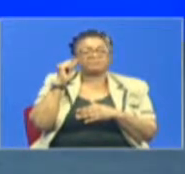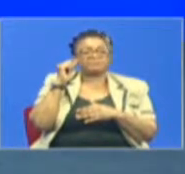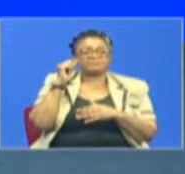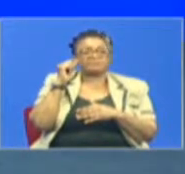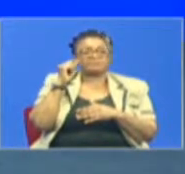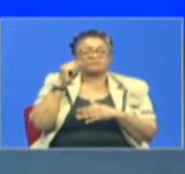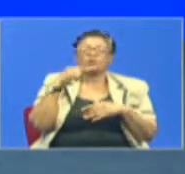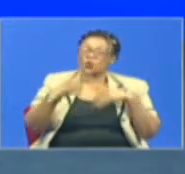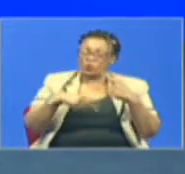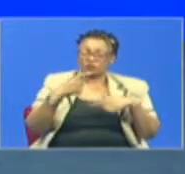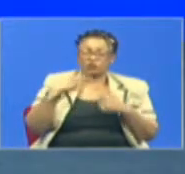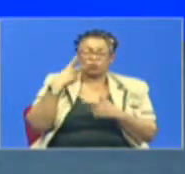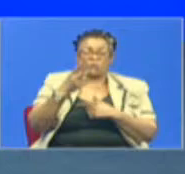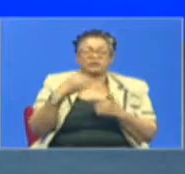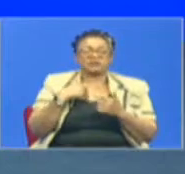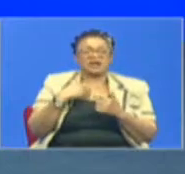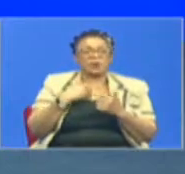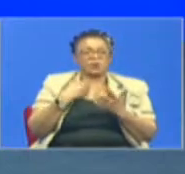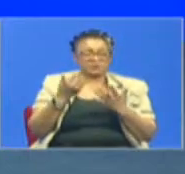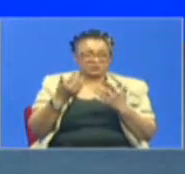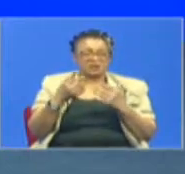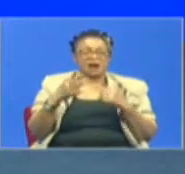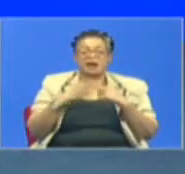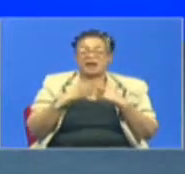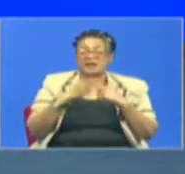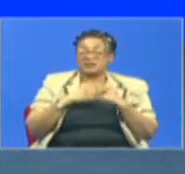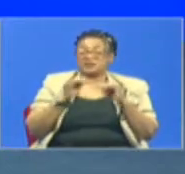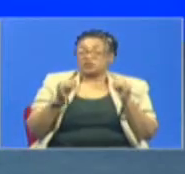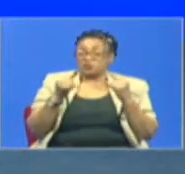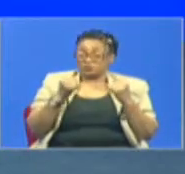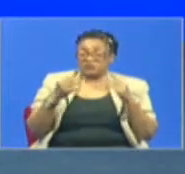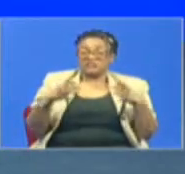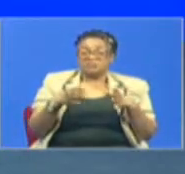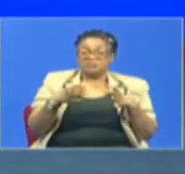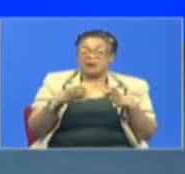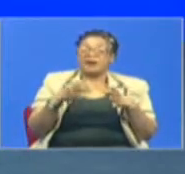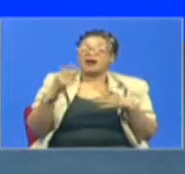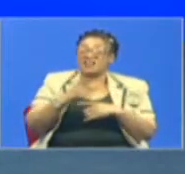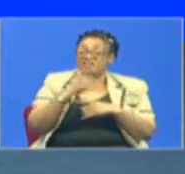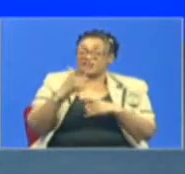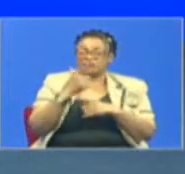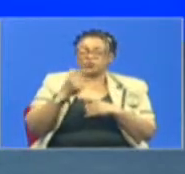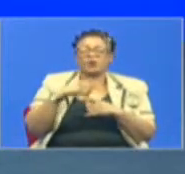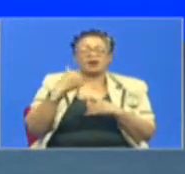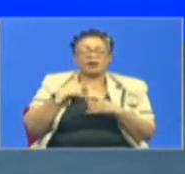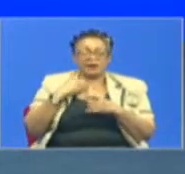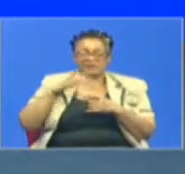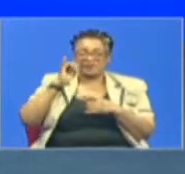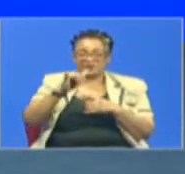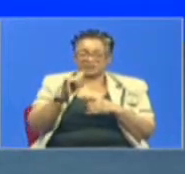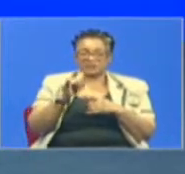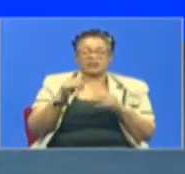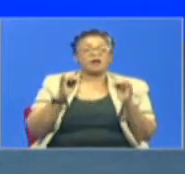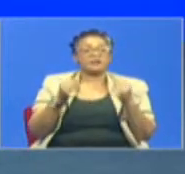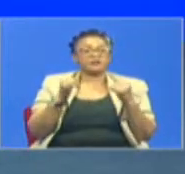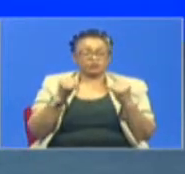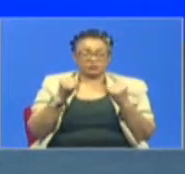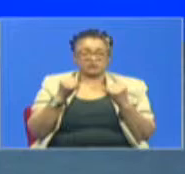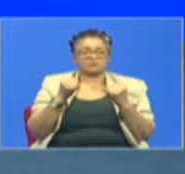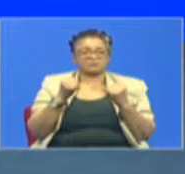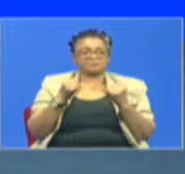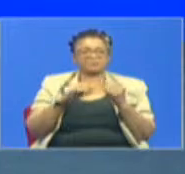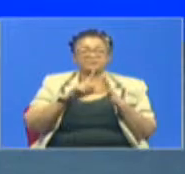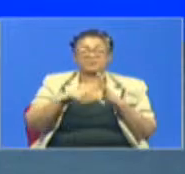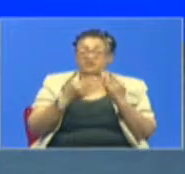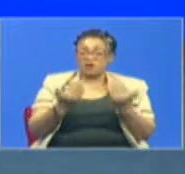zetu za saa 3. Team coverage itangazia kwa kina mimba za mapema miongoni mwa watoto na pia watoto kudhulumiwa kimapenzi. Kwa